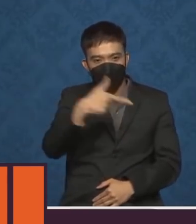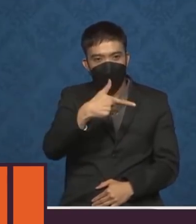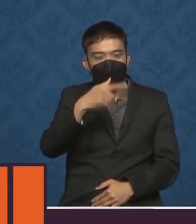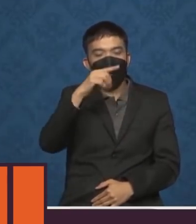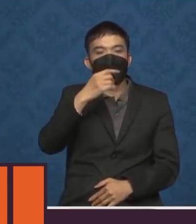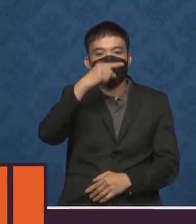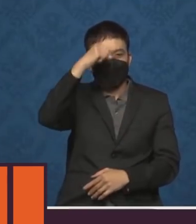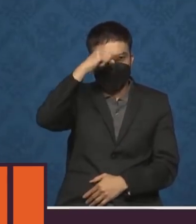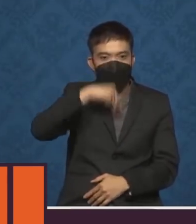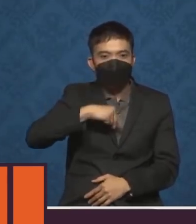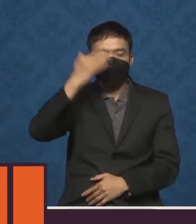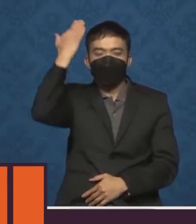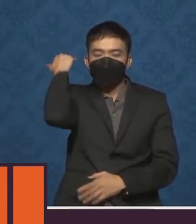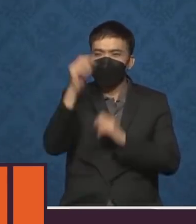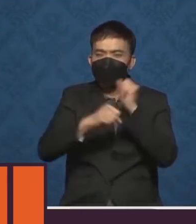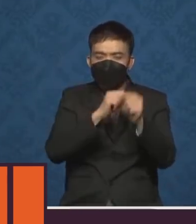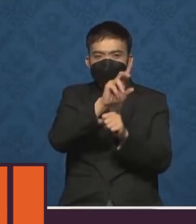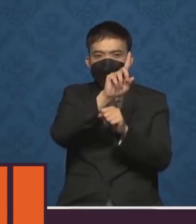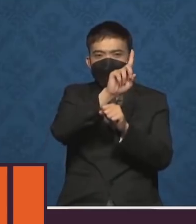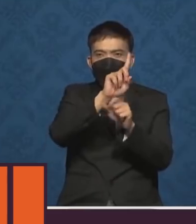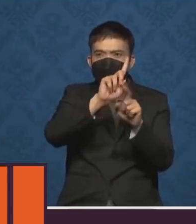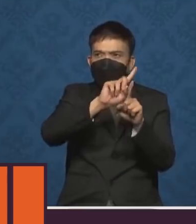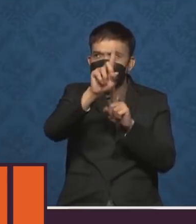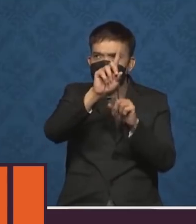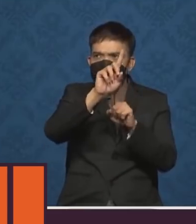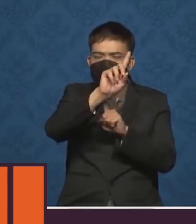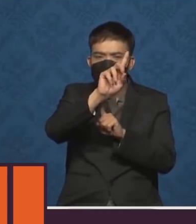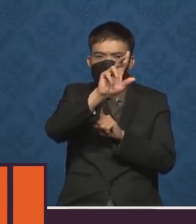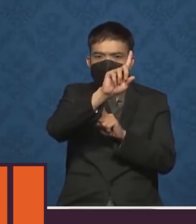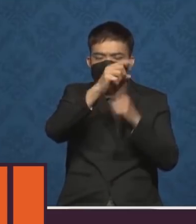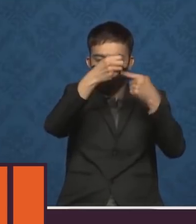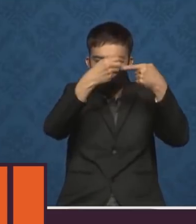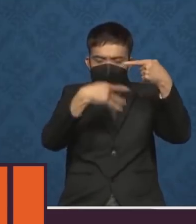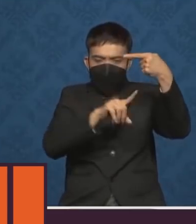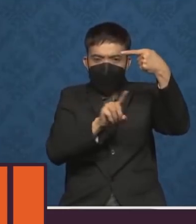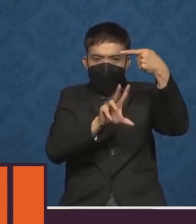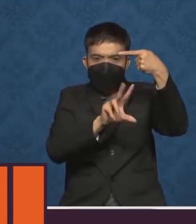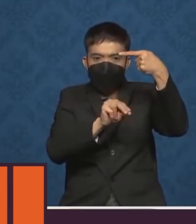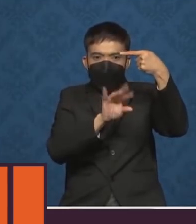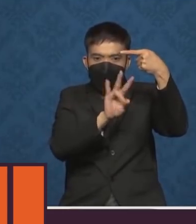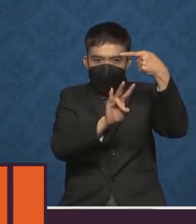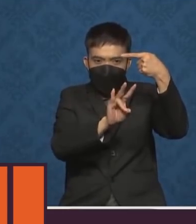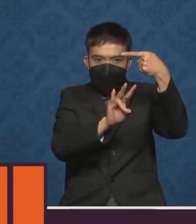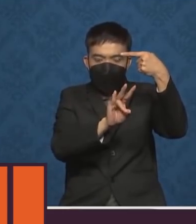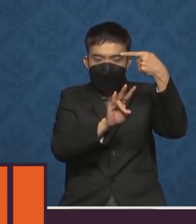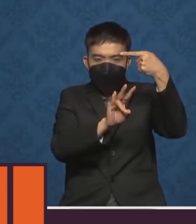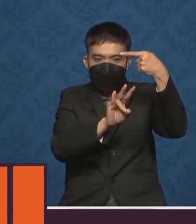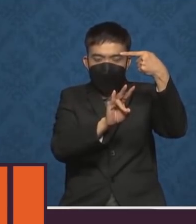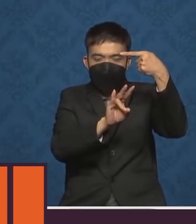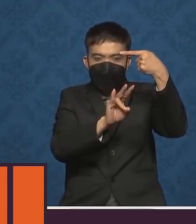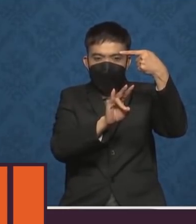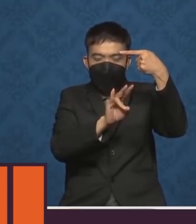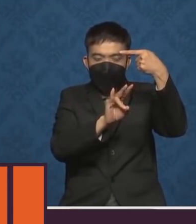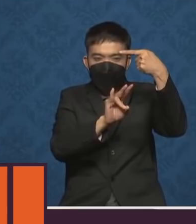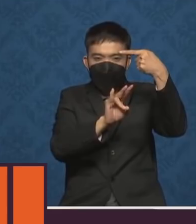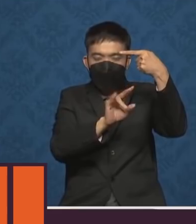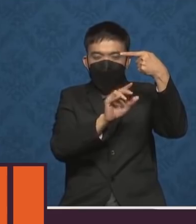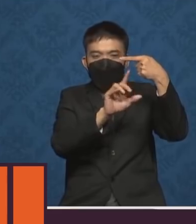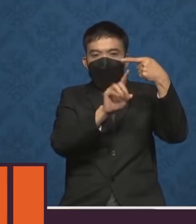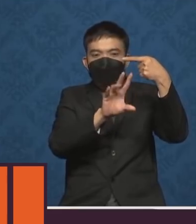ที่137นะครับ Media Freedom Index ได้บอกเอาไว้ตามหลังอัฟกานิสถ